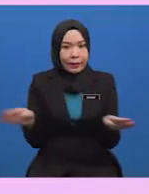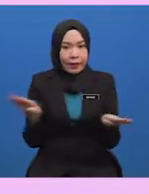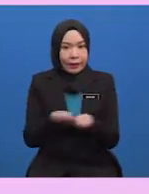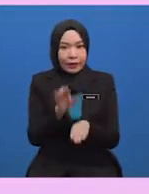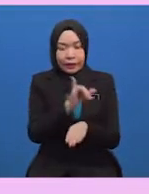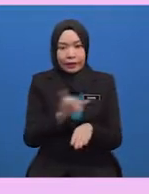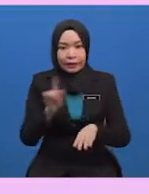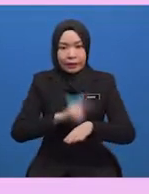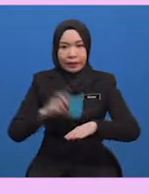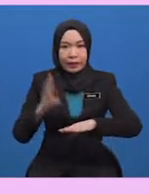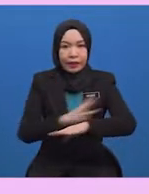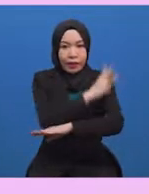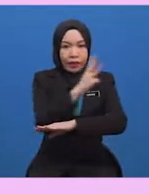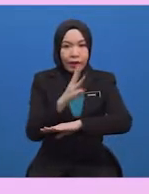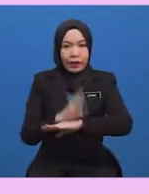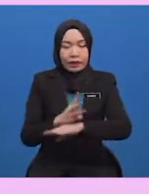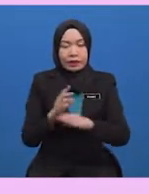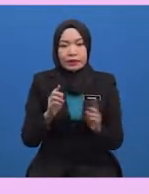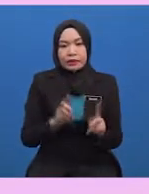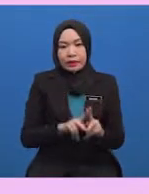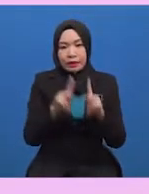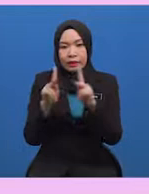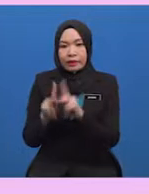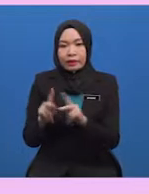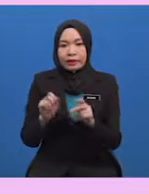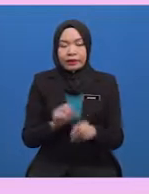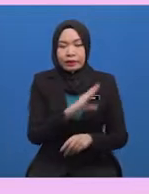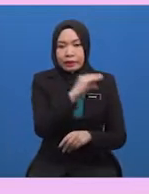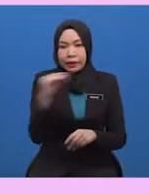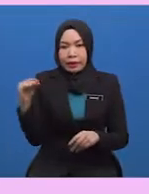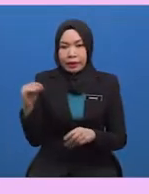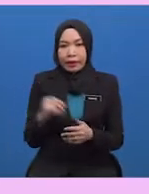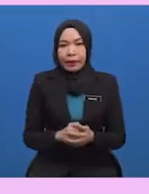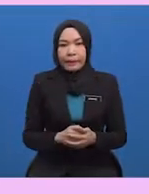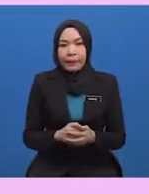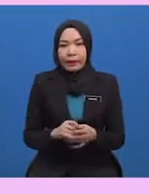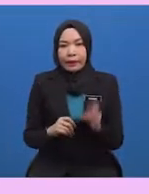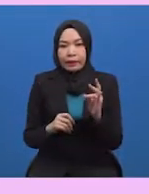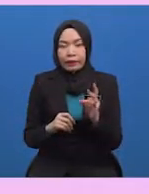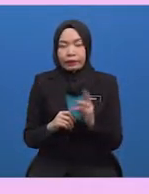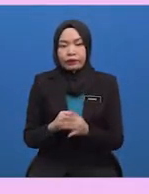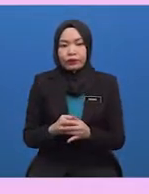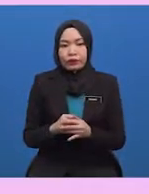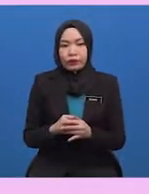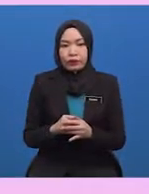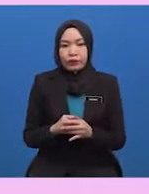desa. Ketujuh, mempercepatkan proses pembauran